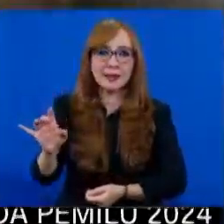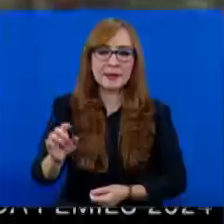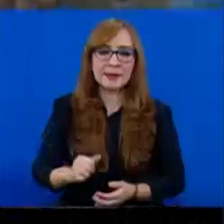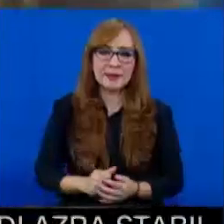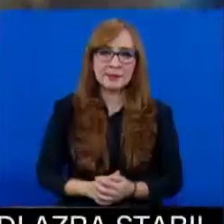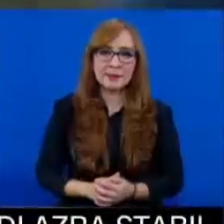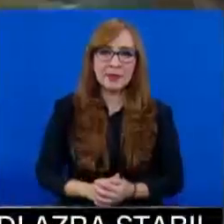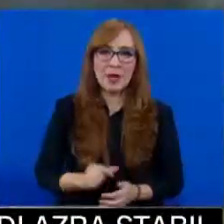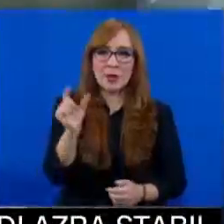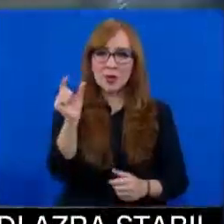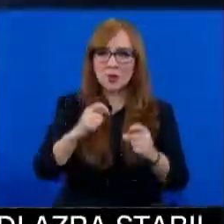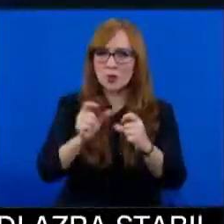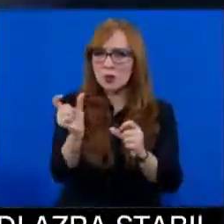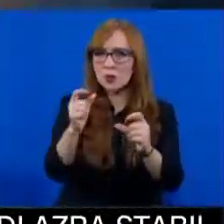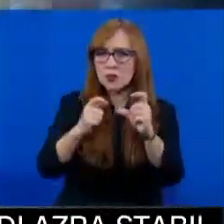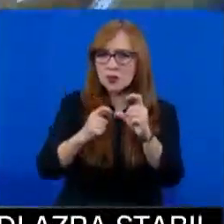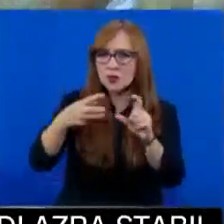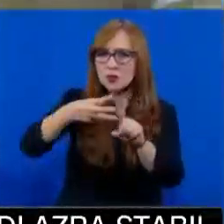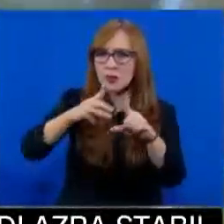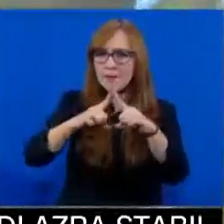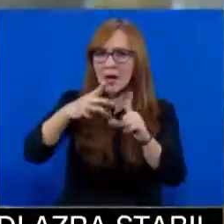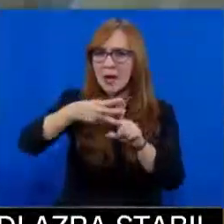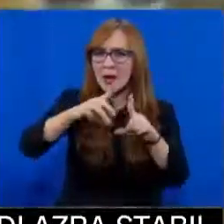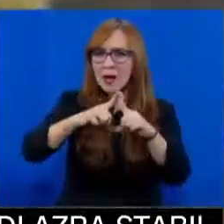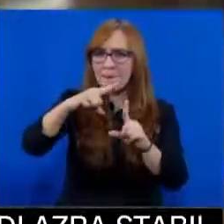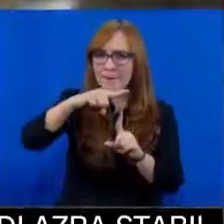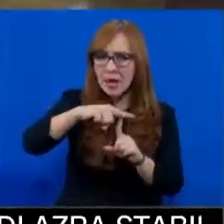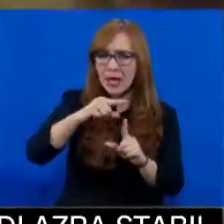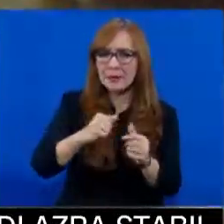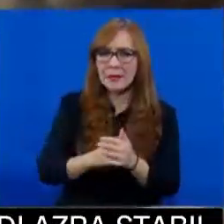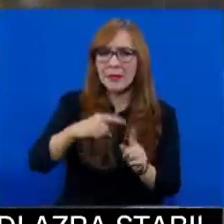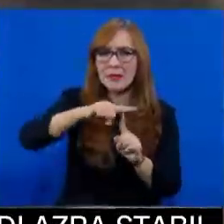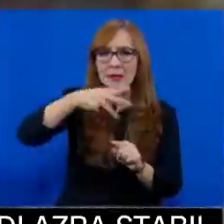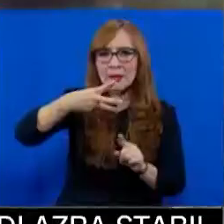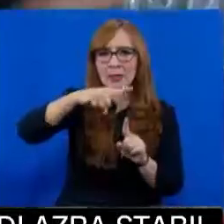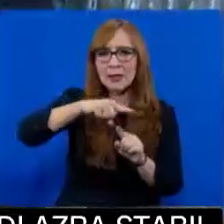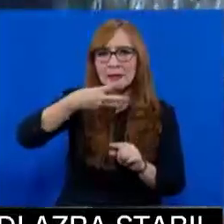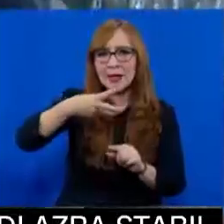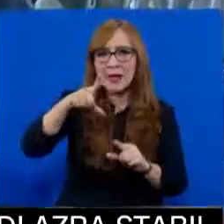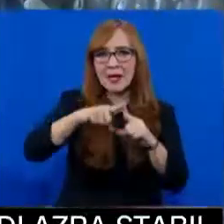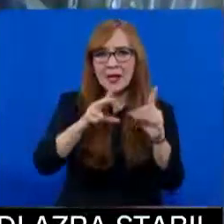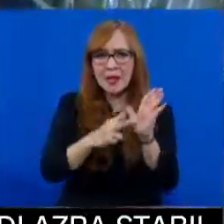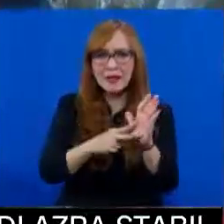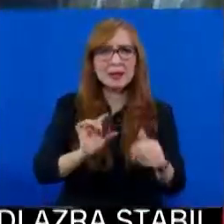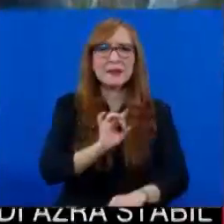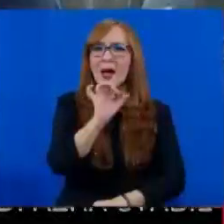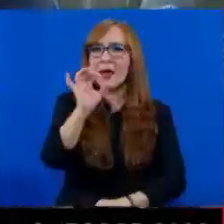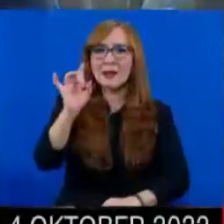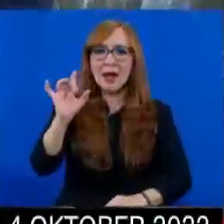Ada usus, babat, daging, tetelan, urat kaki sampai tulang muda. Aduh.